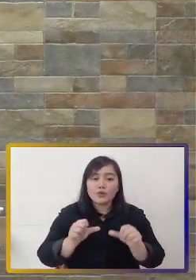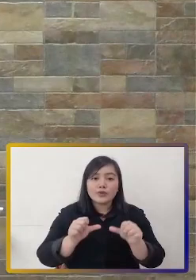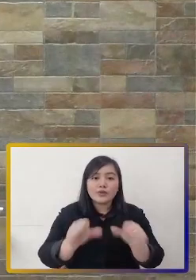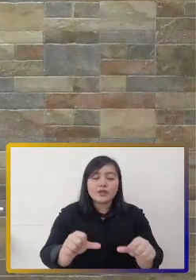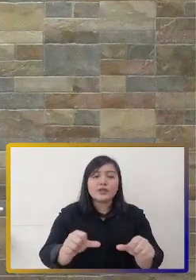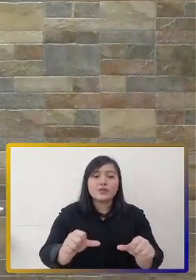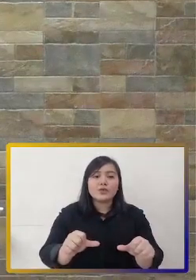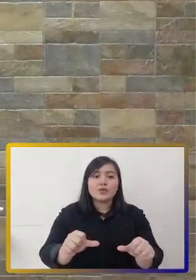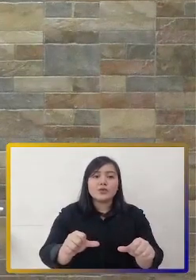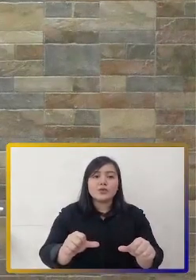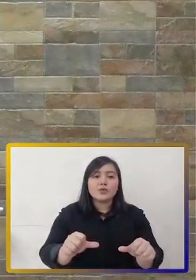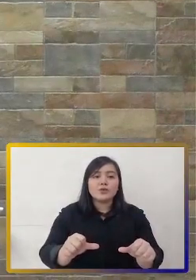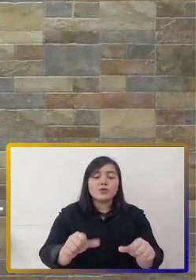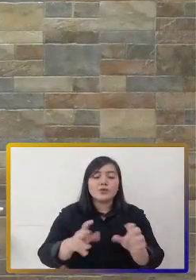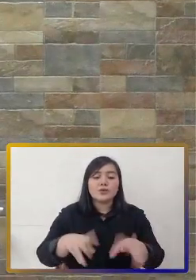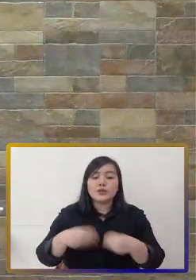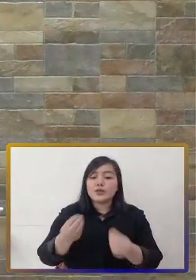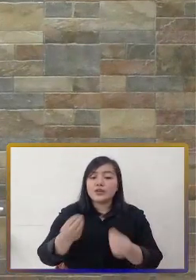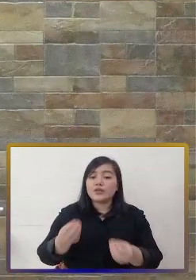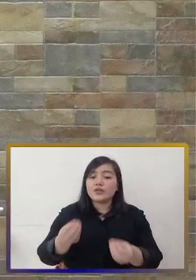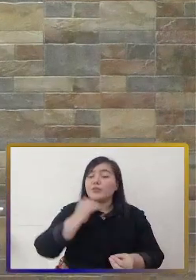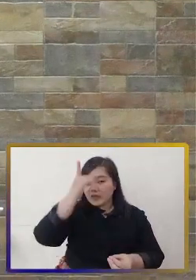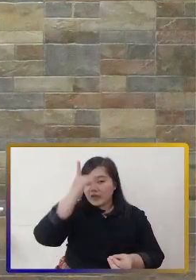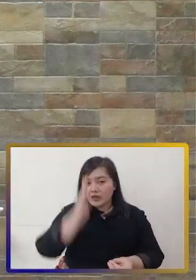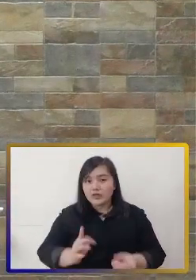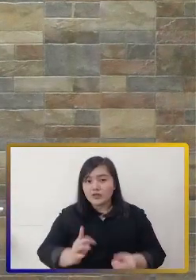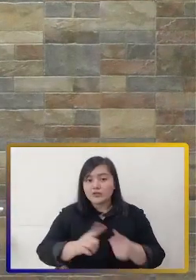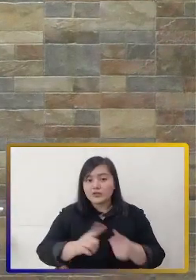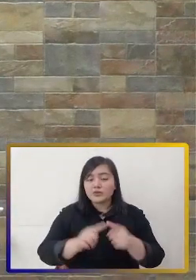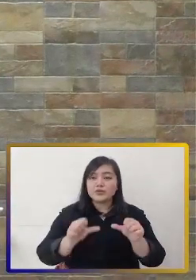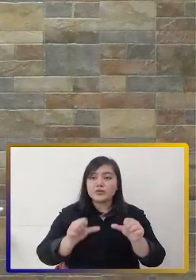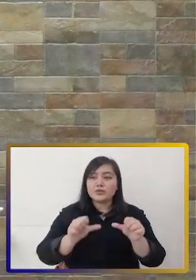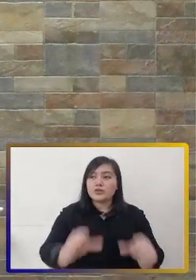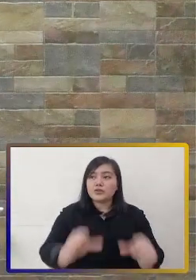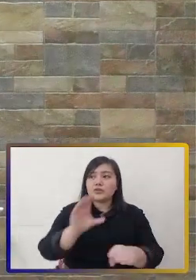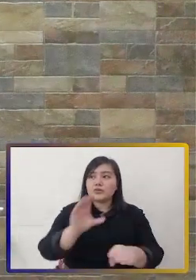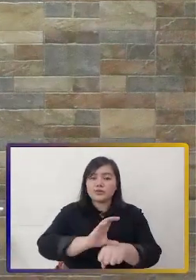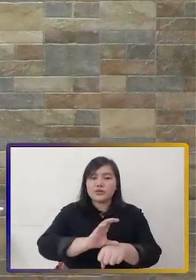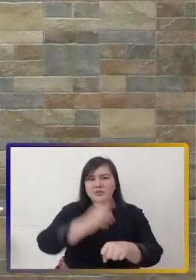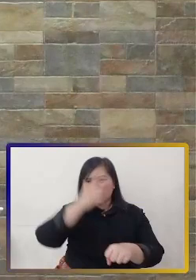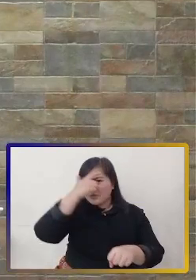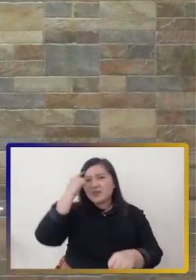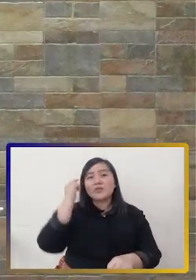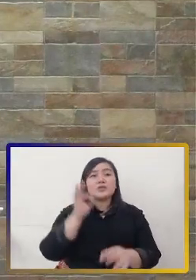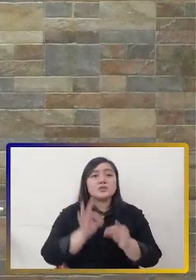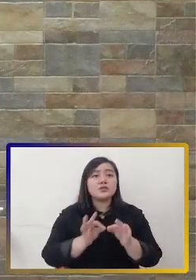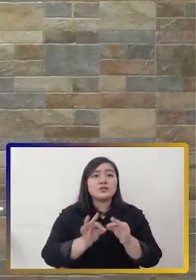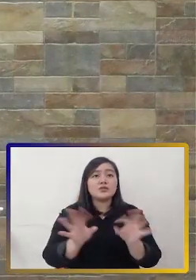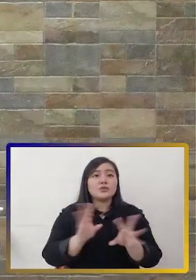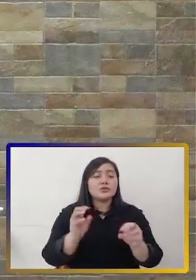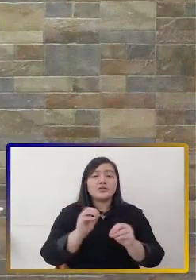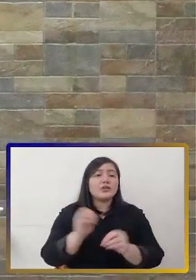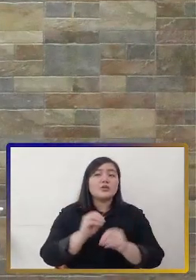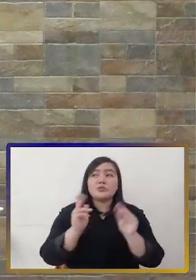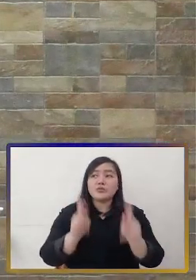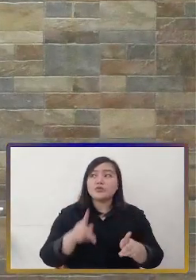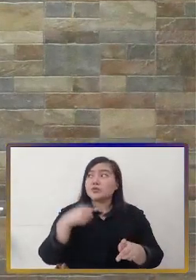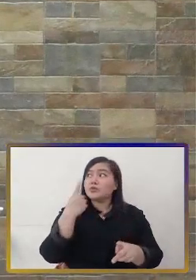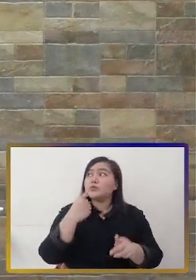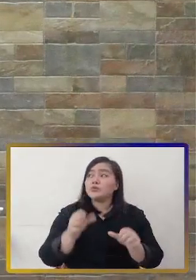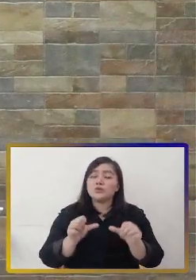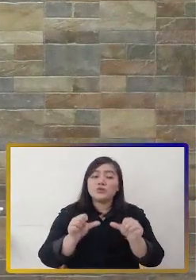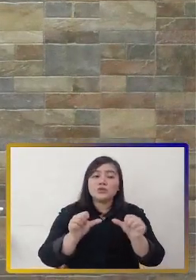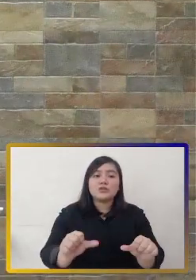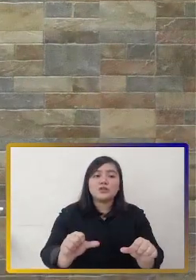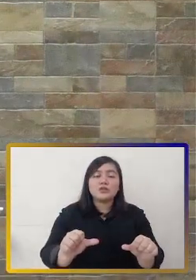Diyos para magpatuloy yung kanyang iglesia. Kasi kung wala pong tao na magpapatuloy, na magdadala